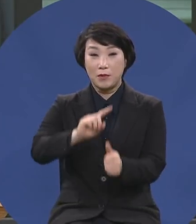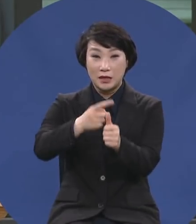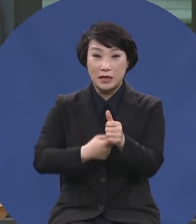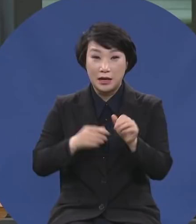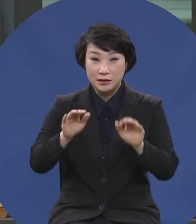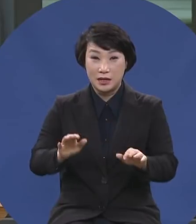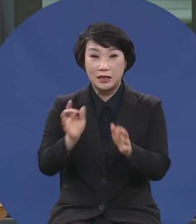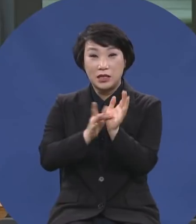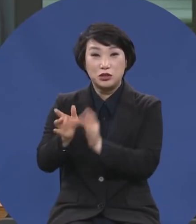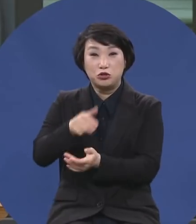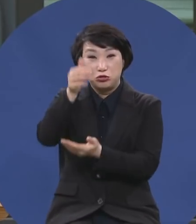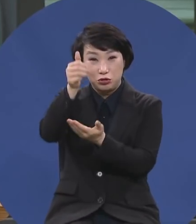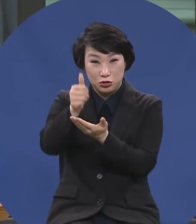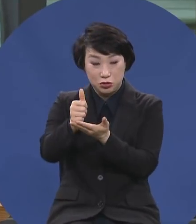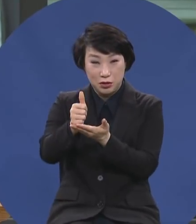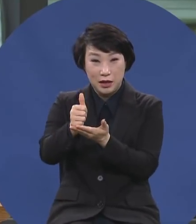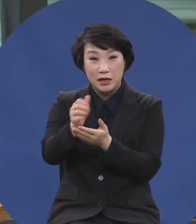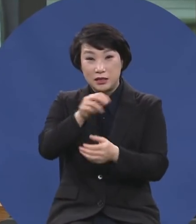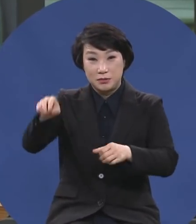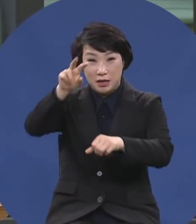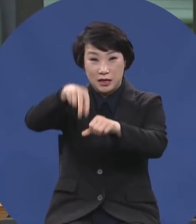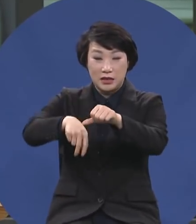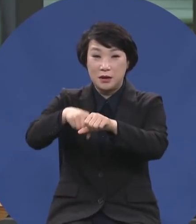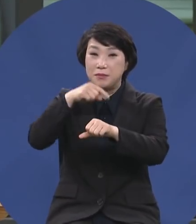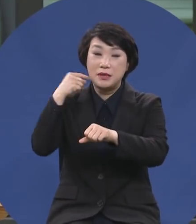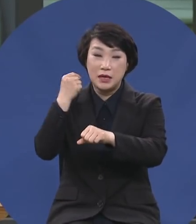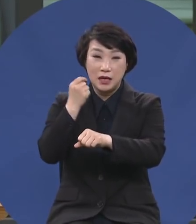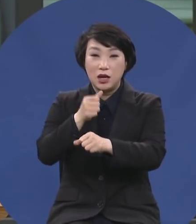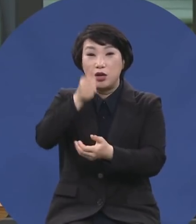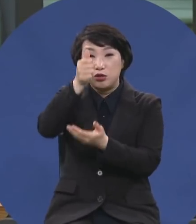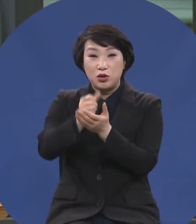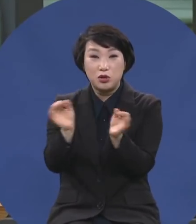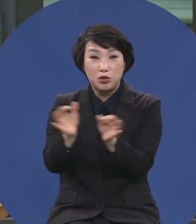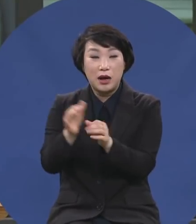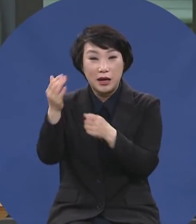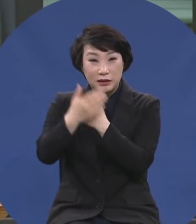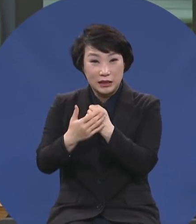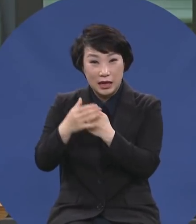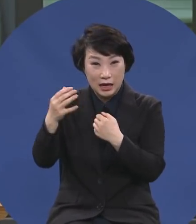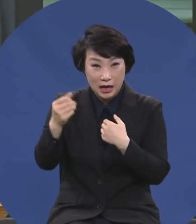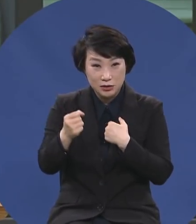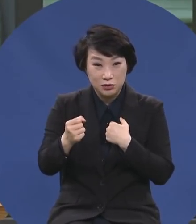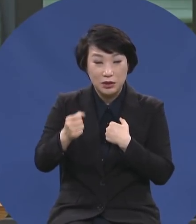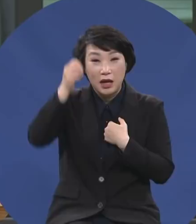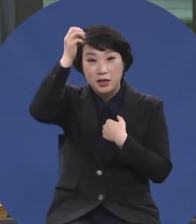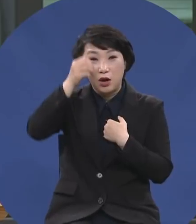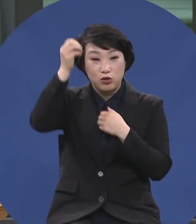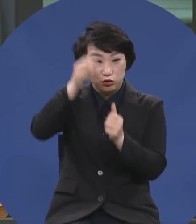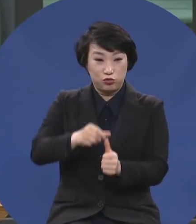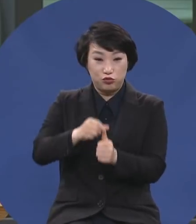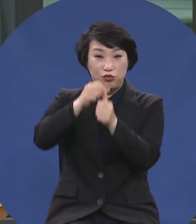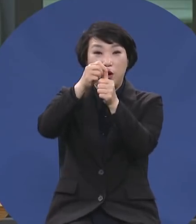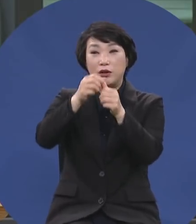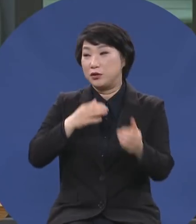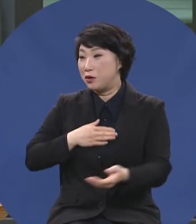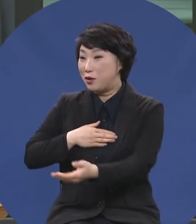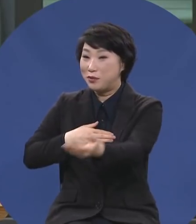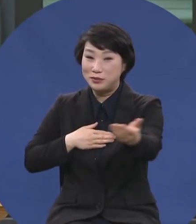그러므로 예수 그리스도의 십자가의 피의 속죄의 은총으로 내 영혼이 구원받은